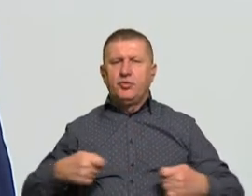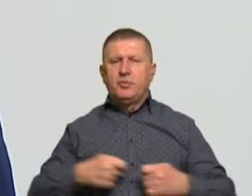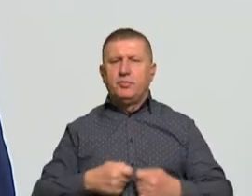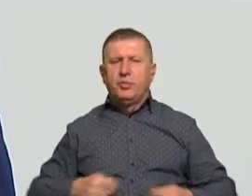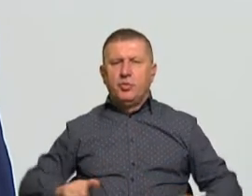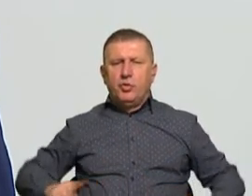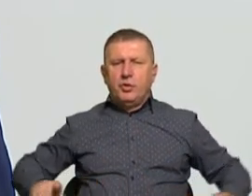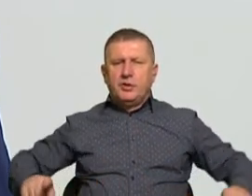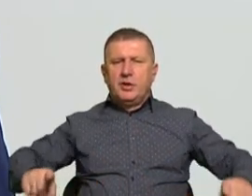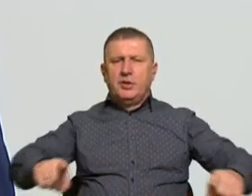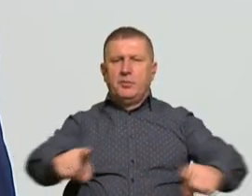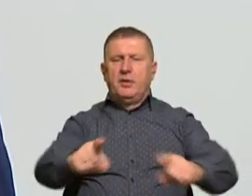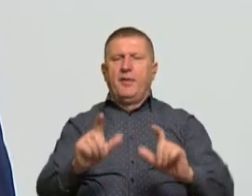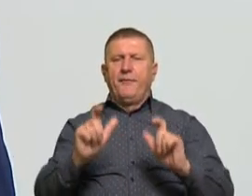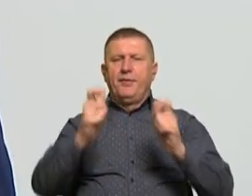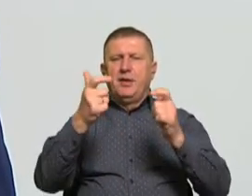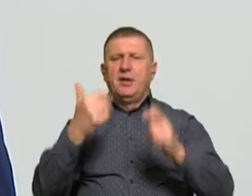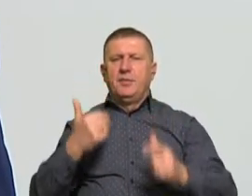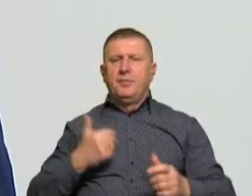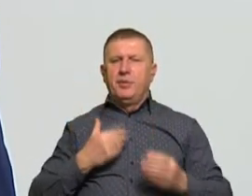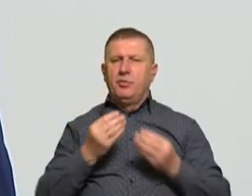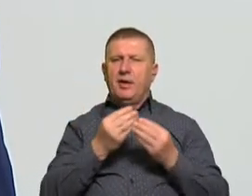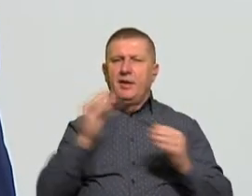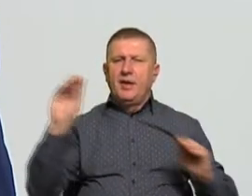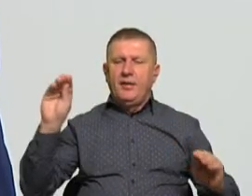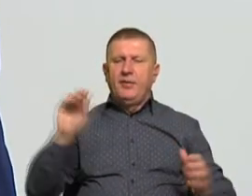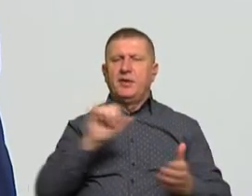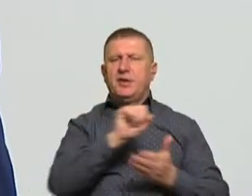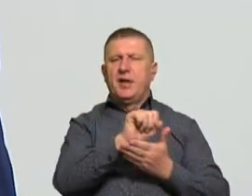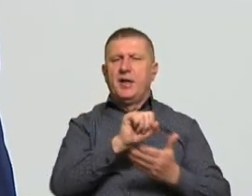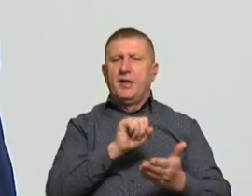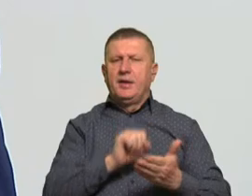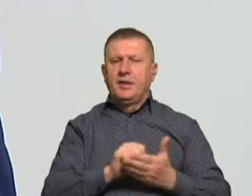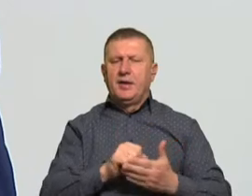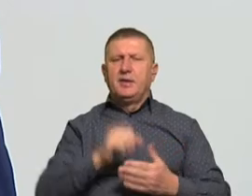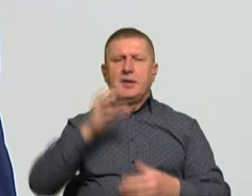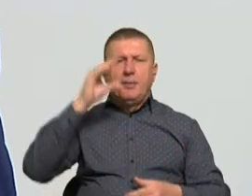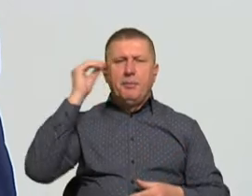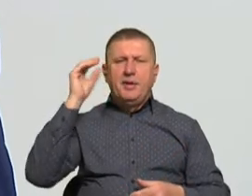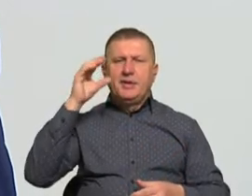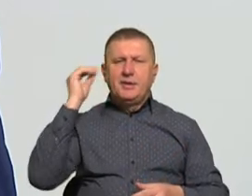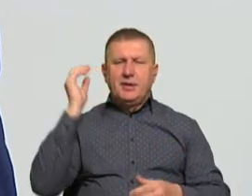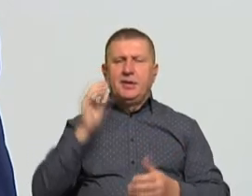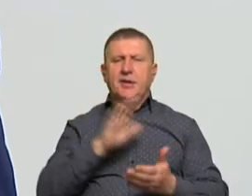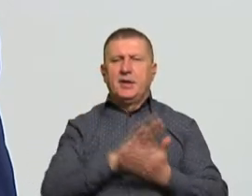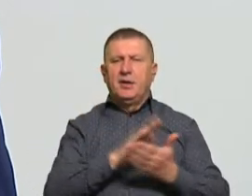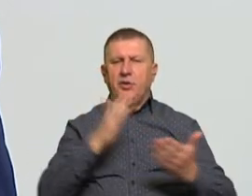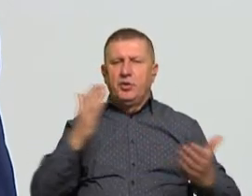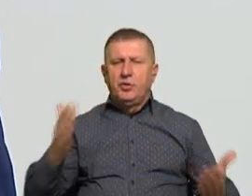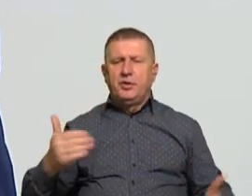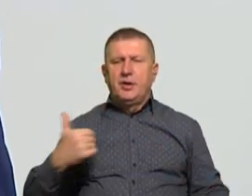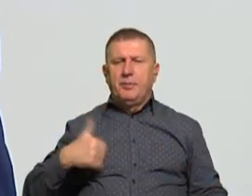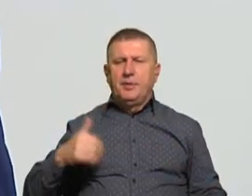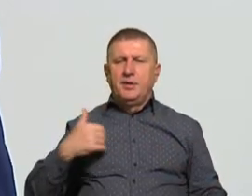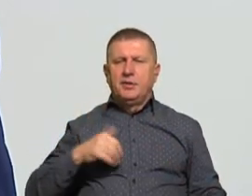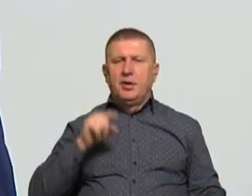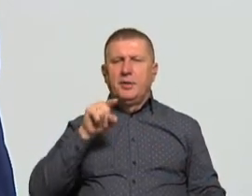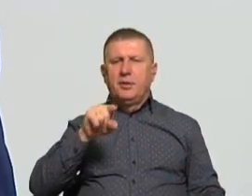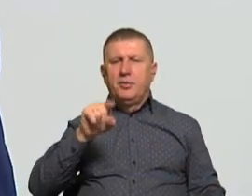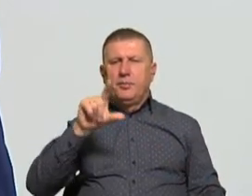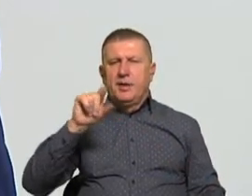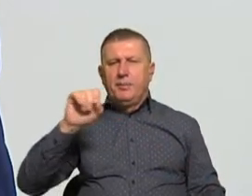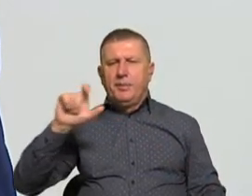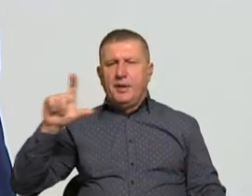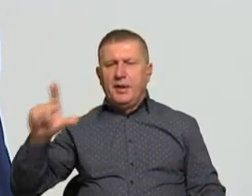Współorganizatorami wydarzenia, jeszcze raz przypomnę, były największe redakcje w Bielsku-Białej: Kronika Beskidzka, bielskobiała.pl, Bielsko Info, Bielsko TV,